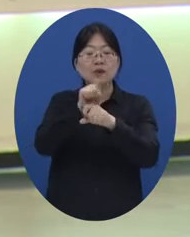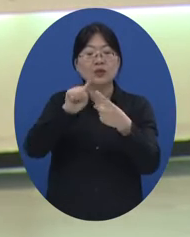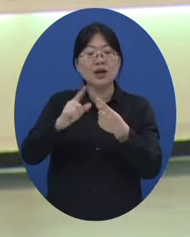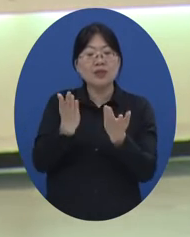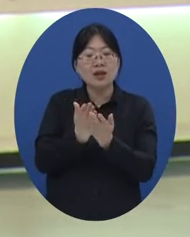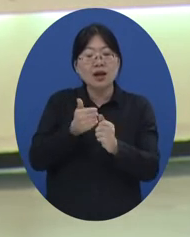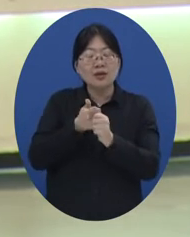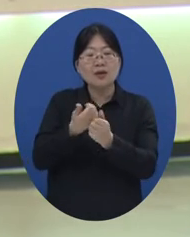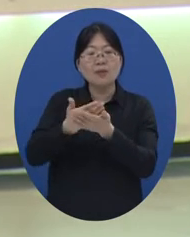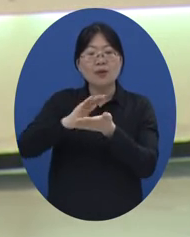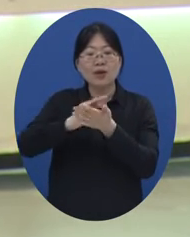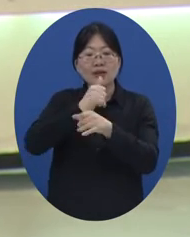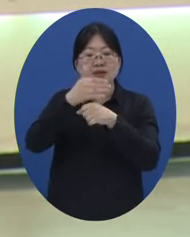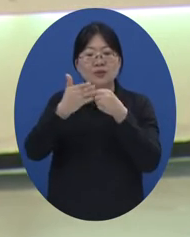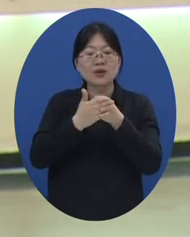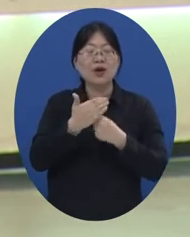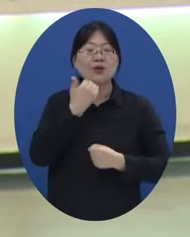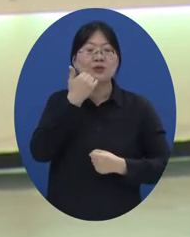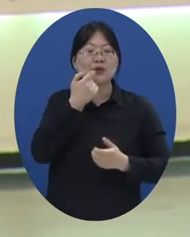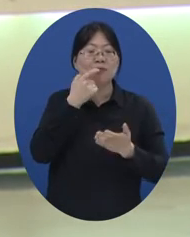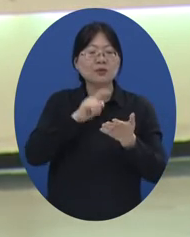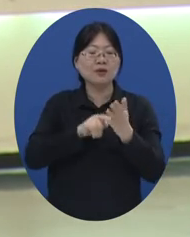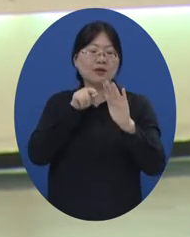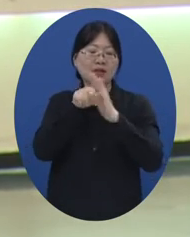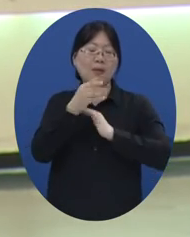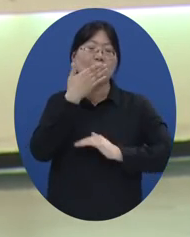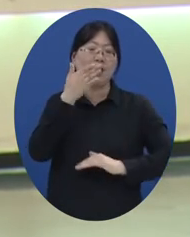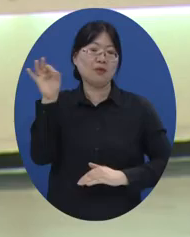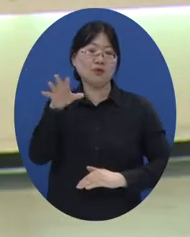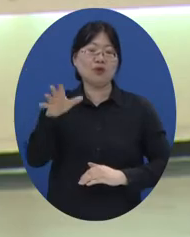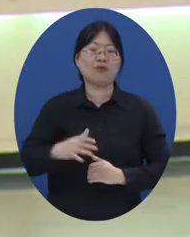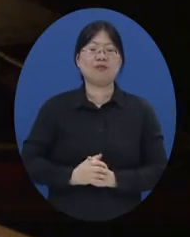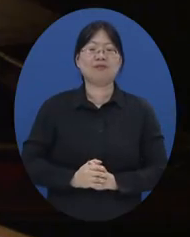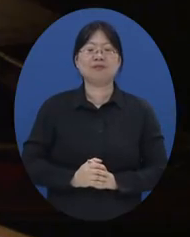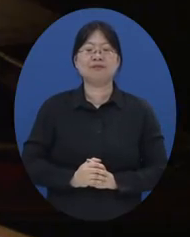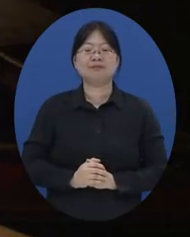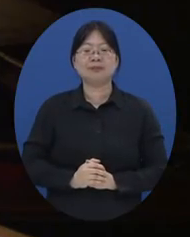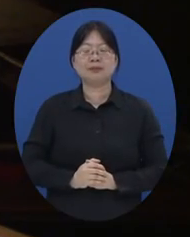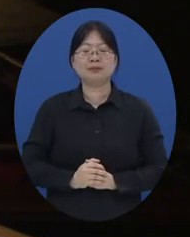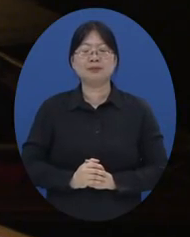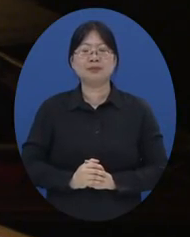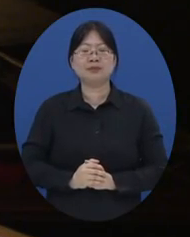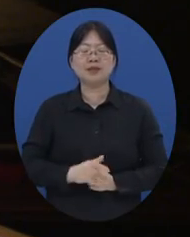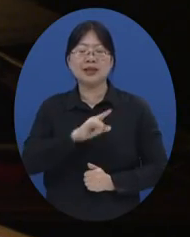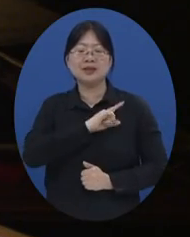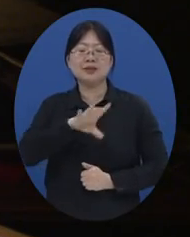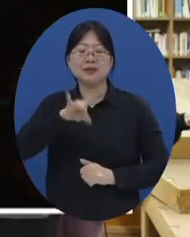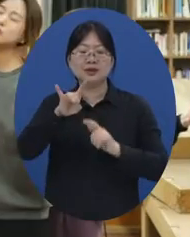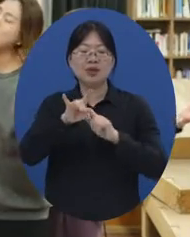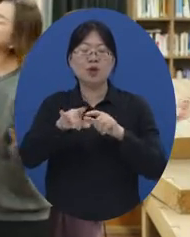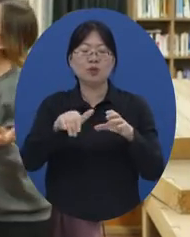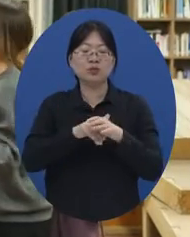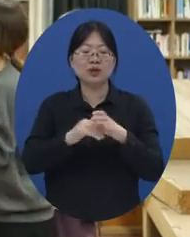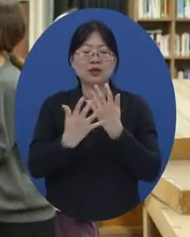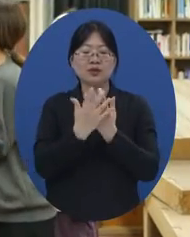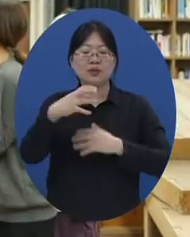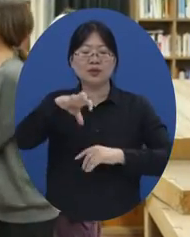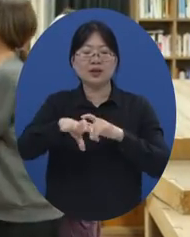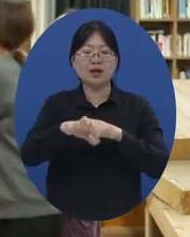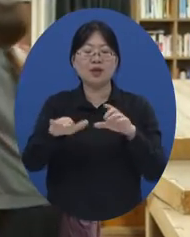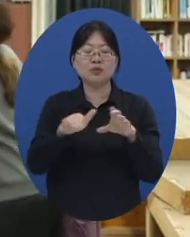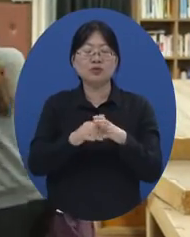리모델링의 누구나 쉽게 와 무료로 이용할 수 있도록 합니다 가장 먼저 경의로 문화의 전당 과